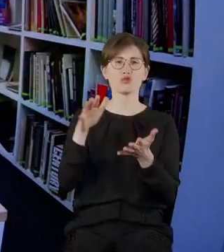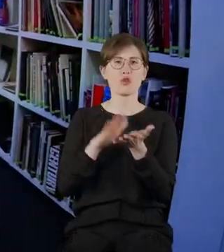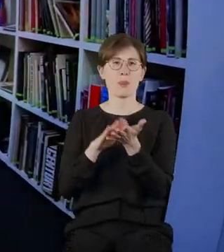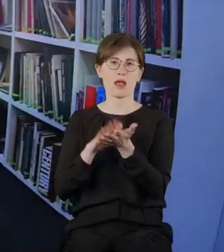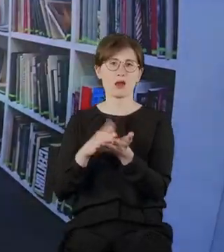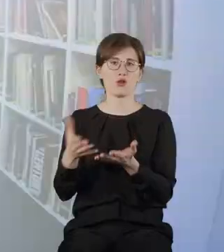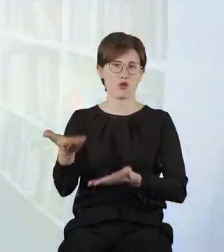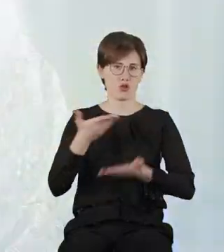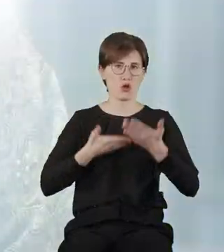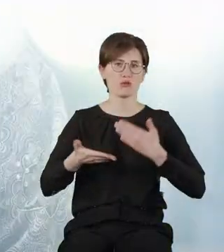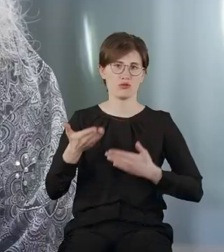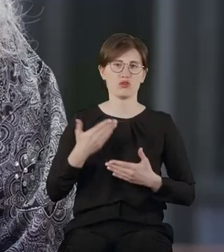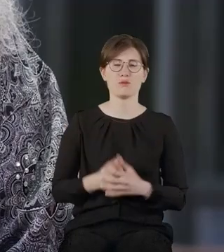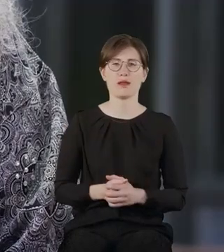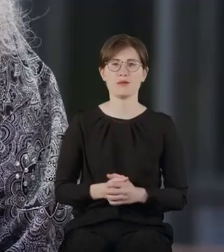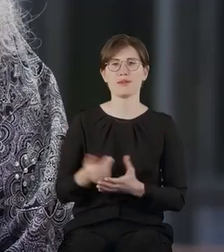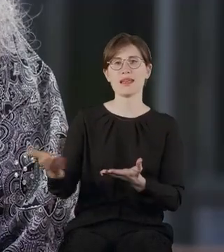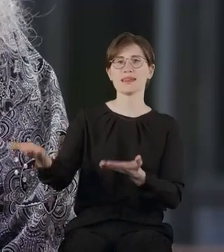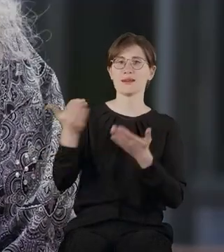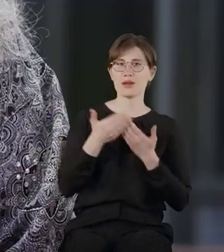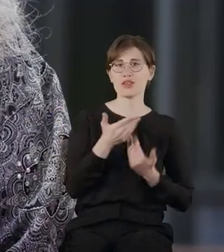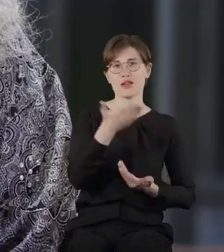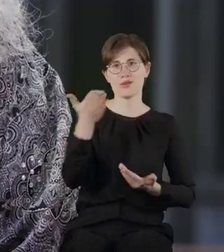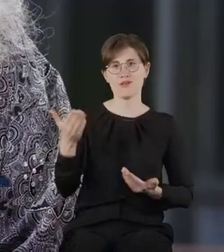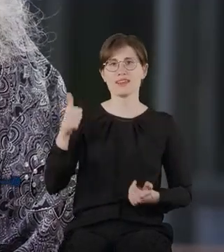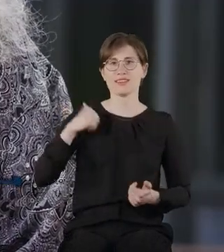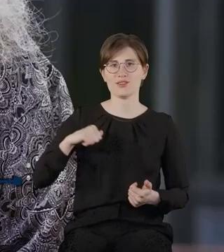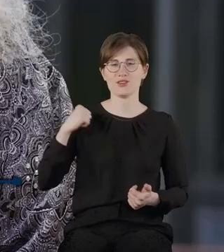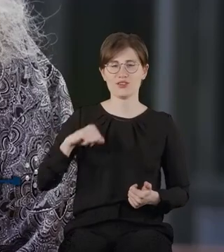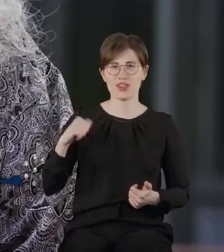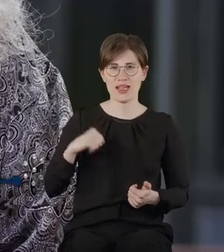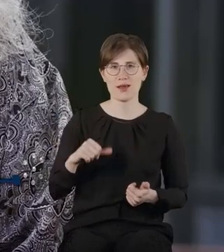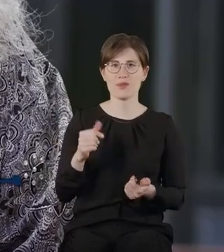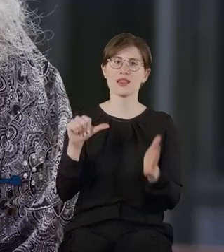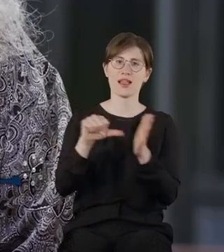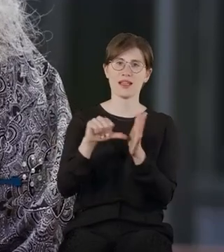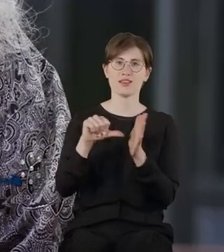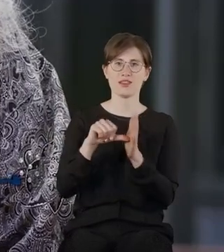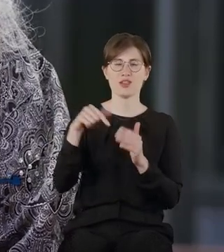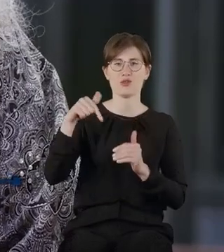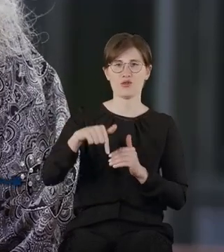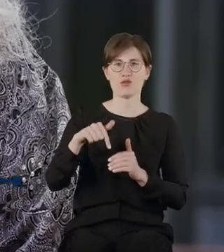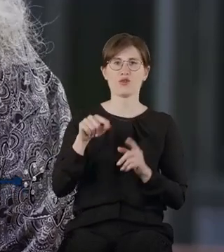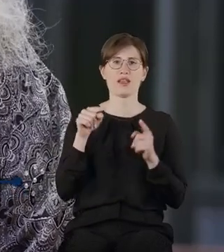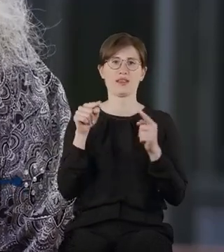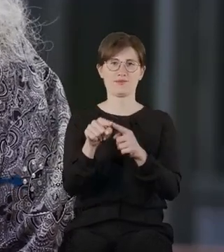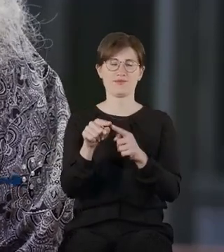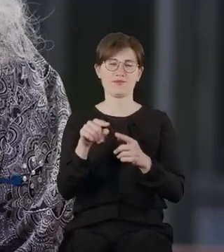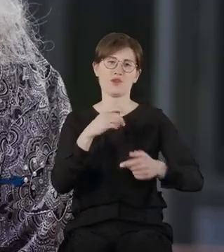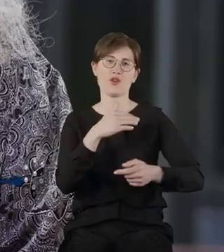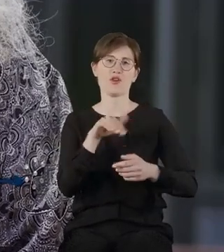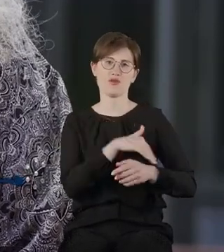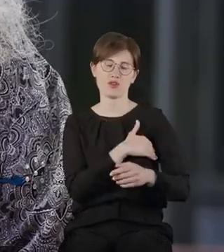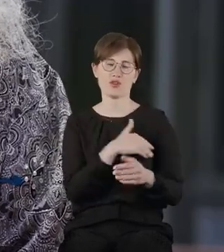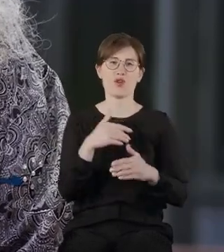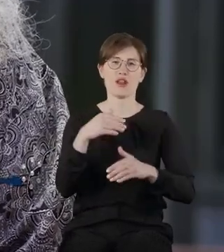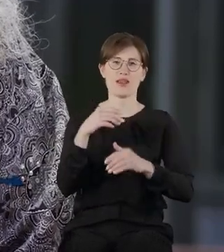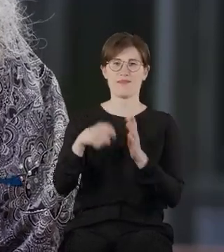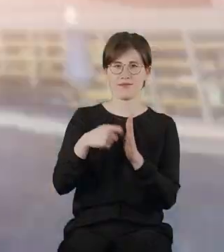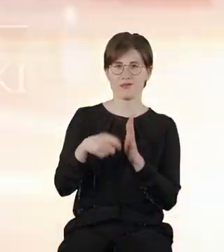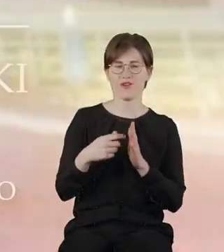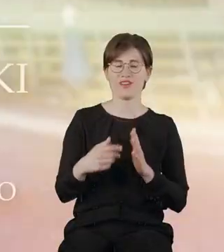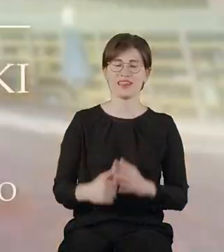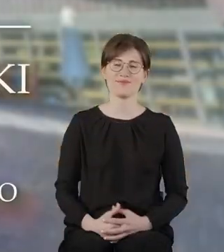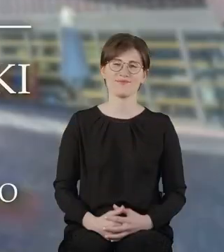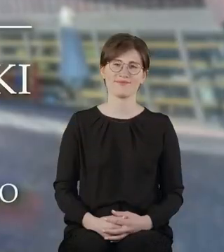międzynarodowymi. Zapraszamy Was, czekamy na kandydatów na kierunki w Szkole Filmowej imienia Krzysztofa